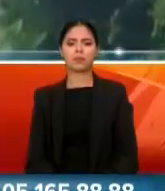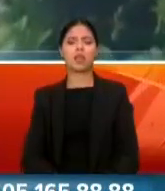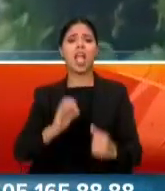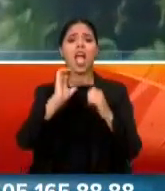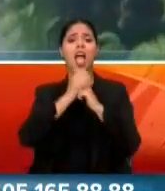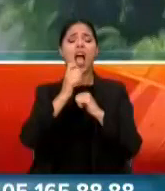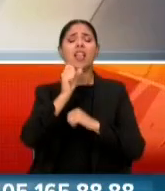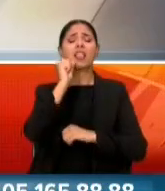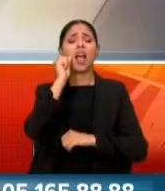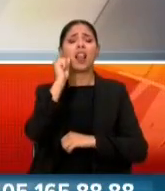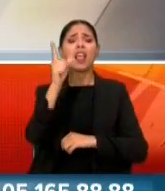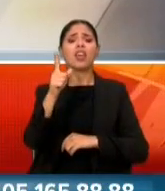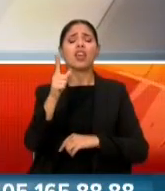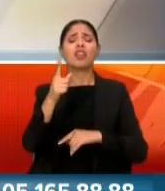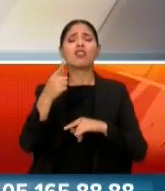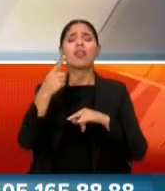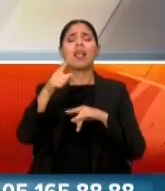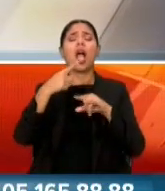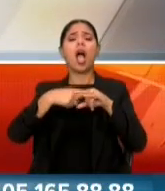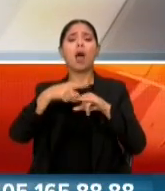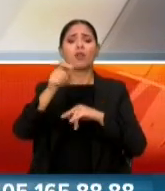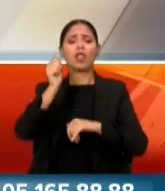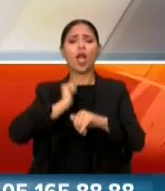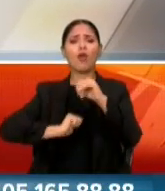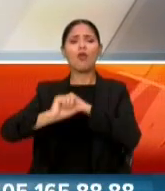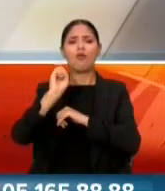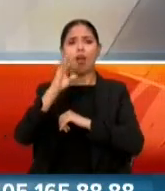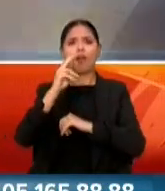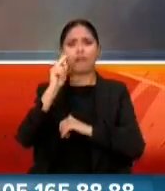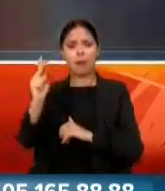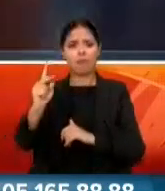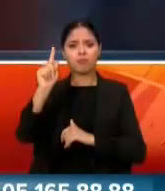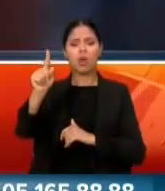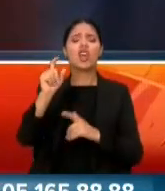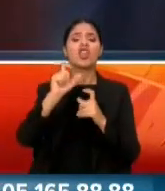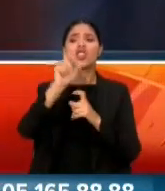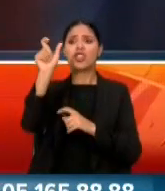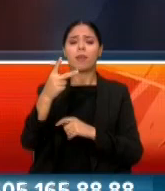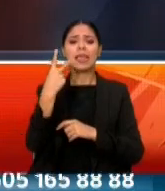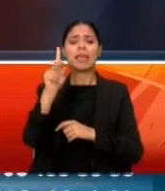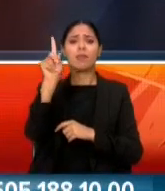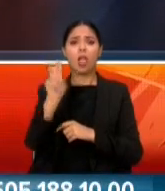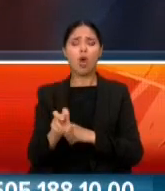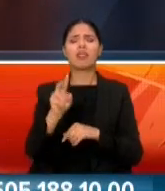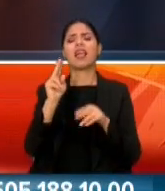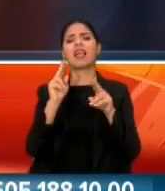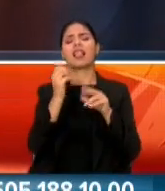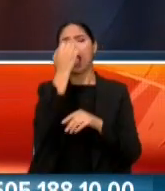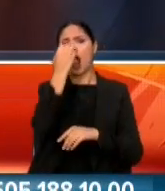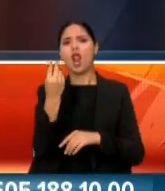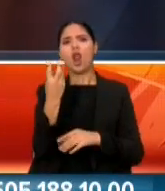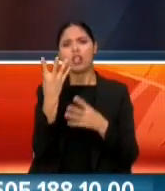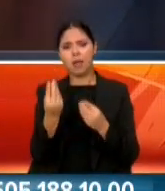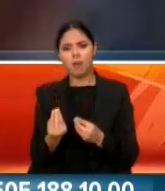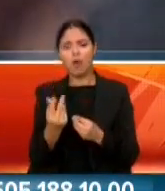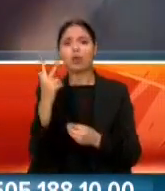Antalya Hamdullah Emin Paşa Üniversitesi'nde öğretim görevlisi olan Şebnem Köseoğlu 2018'de lösemiye yakalandı. 3 ay sonra